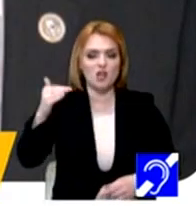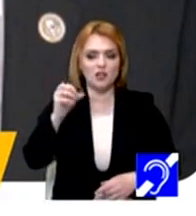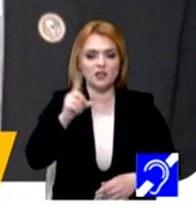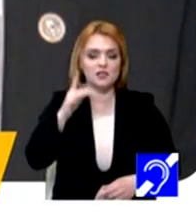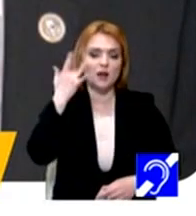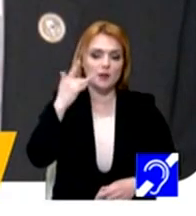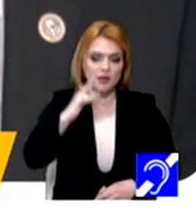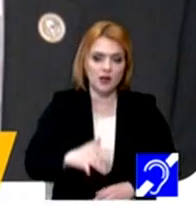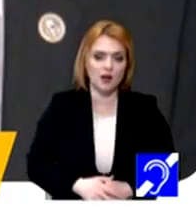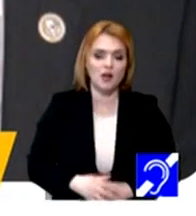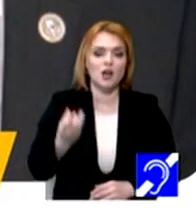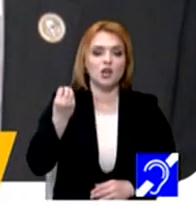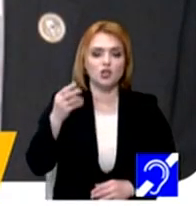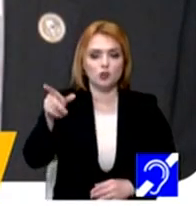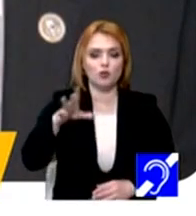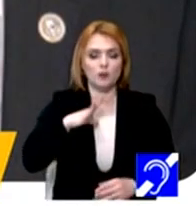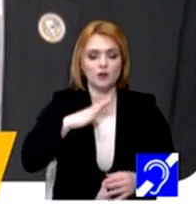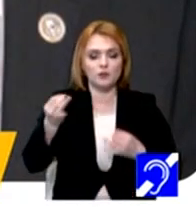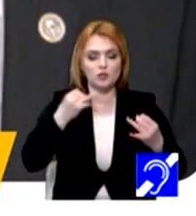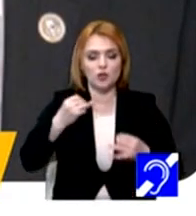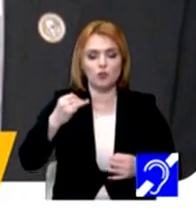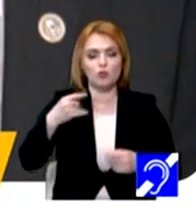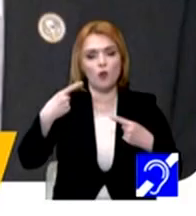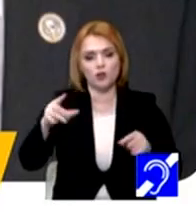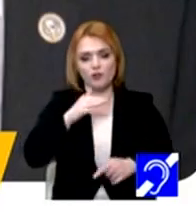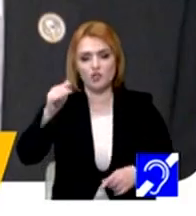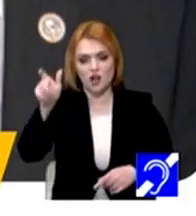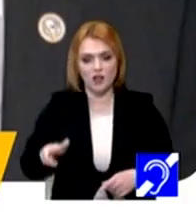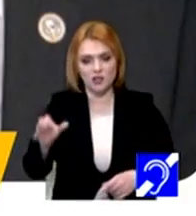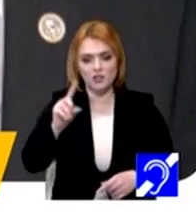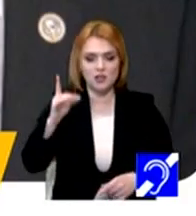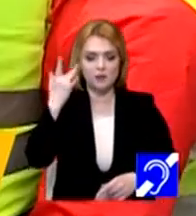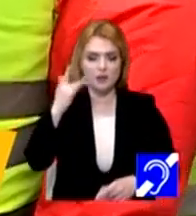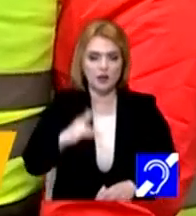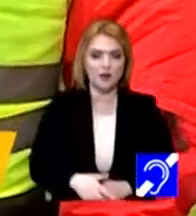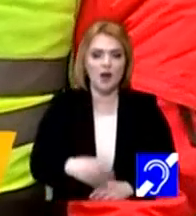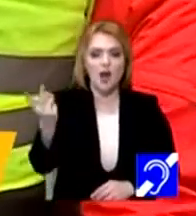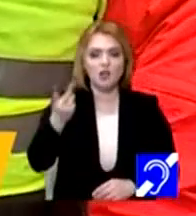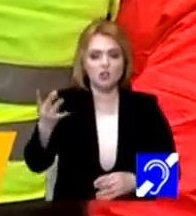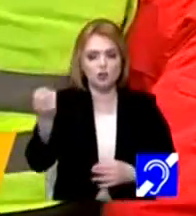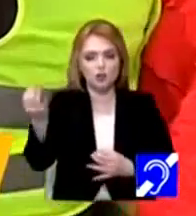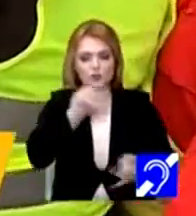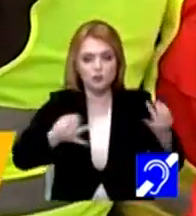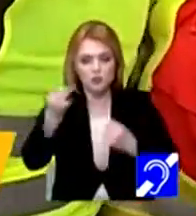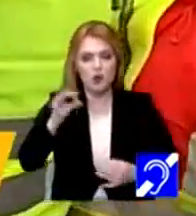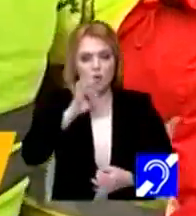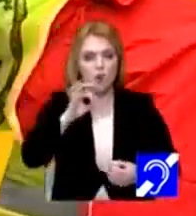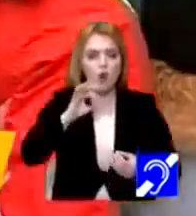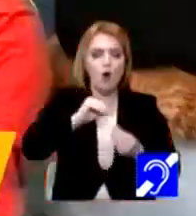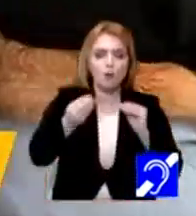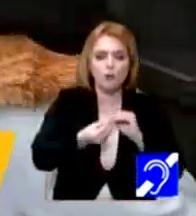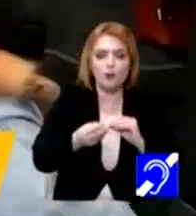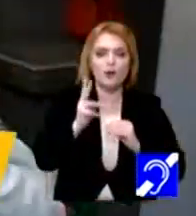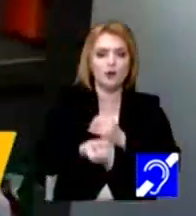ale Americii și copreședinte al Grupului de Sprijin Politic pentru Republica Moldova. Cei doi au discutat despre provocările